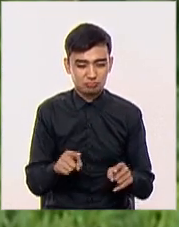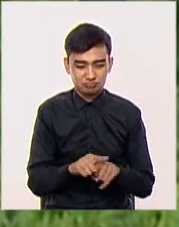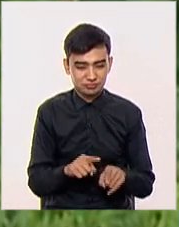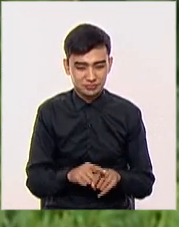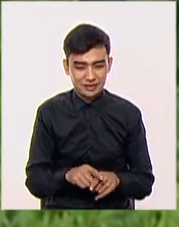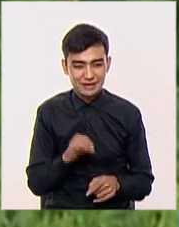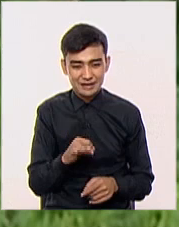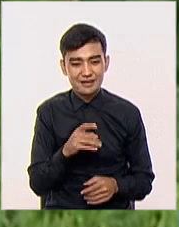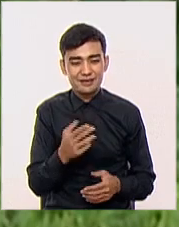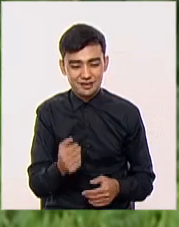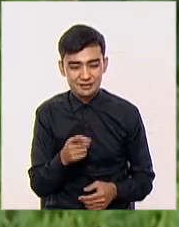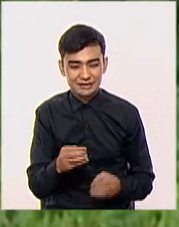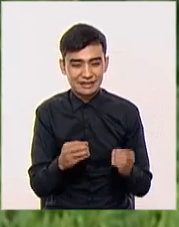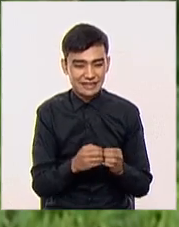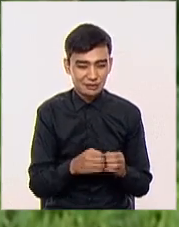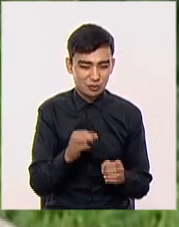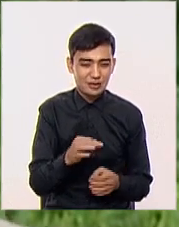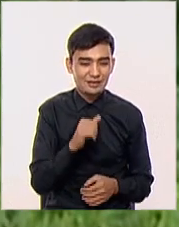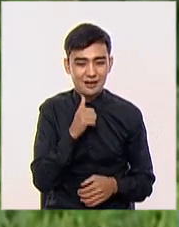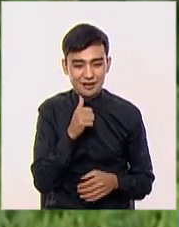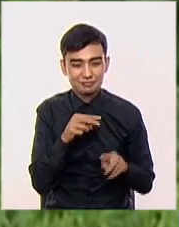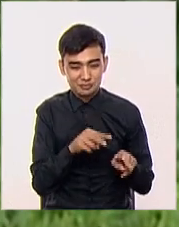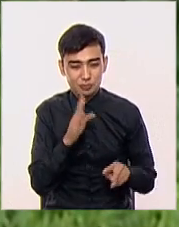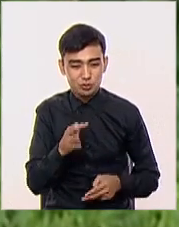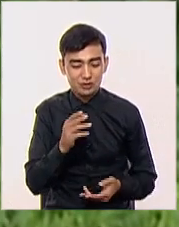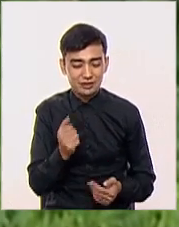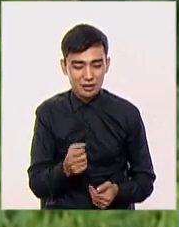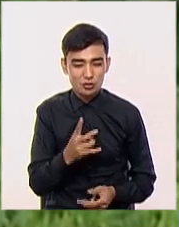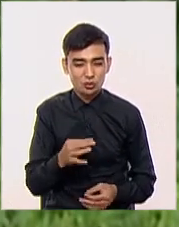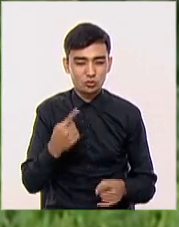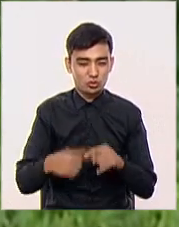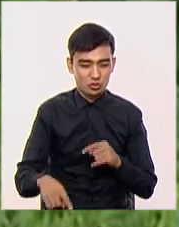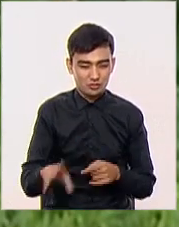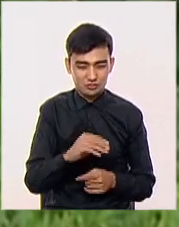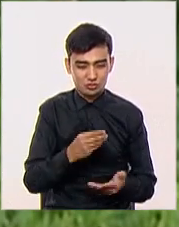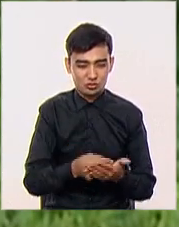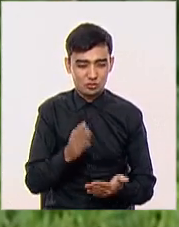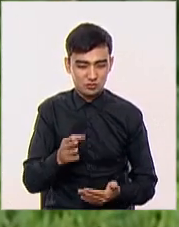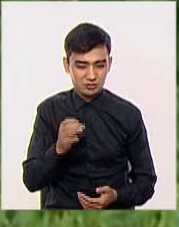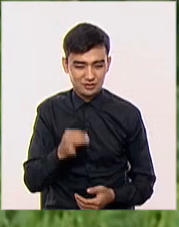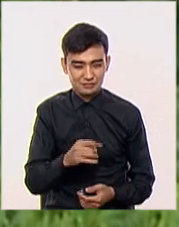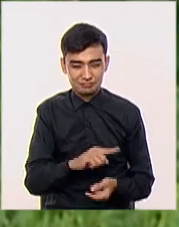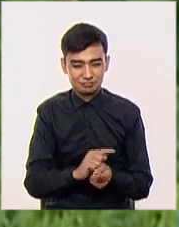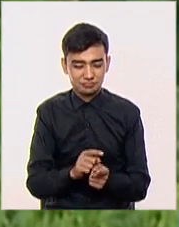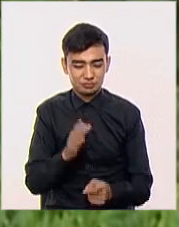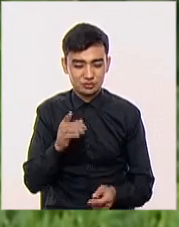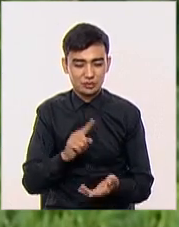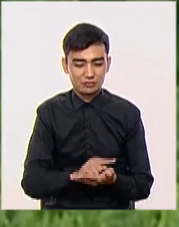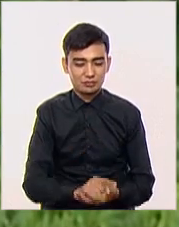вы удержите дизель, да, вы удержите сахар, но будет дорожать все. Потому что это результат внутренних перекосов.